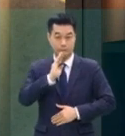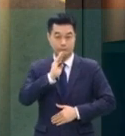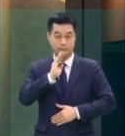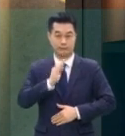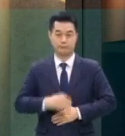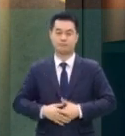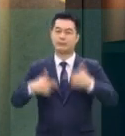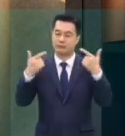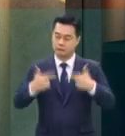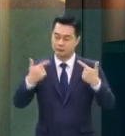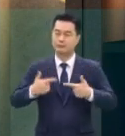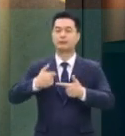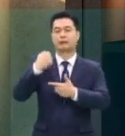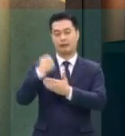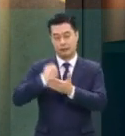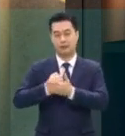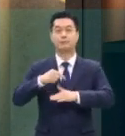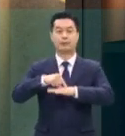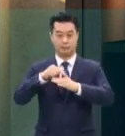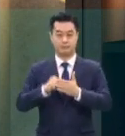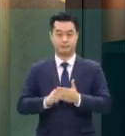늘 성공한 마음뿐입니다